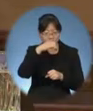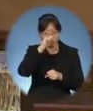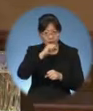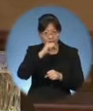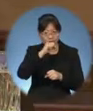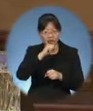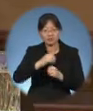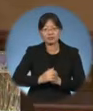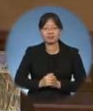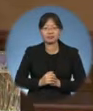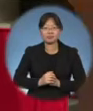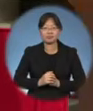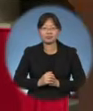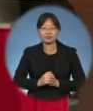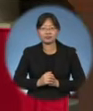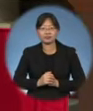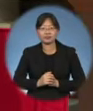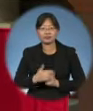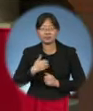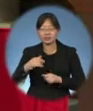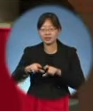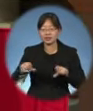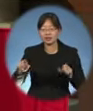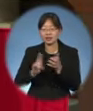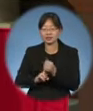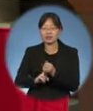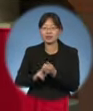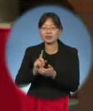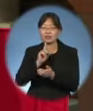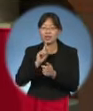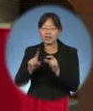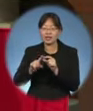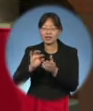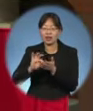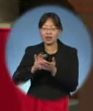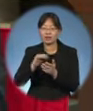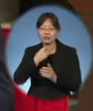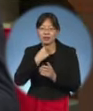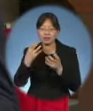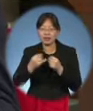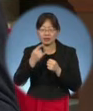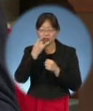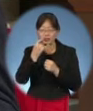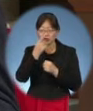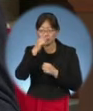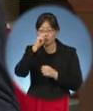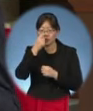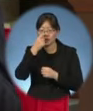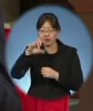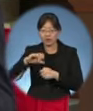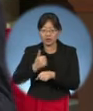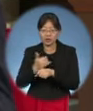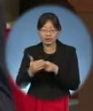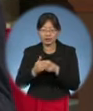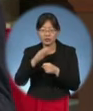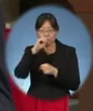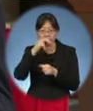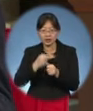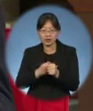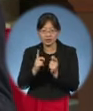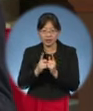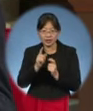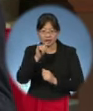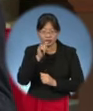자극을 잘 줘야 되는 겁니까? 저는 일상의 기적이란 말을 쓰고 싶은데요. 예. 우리 많은 어머님들께서 좋은 학원을 다녀서 좋은 선생님을